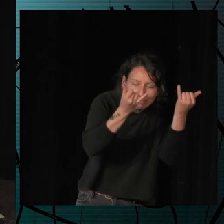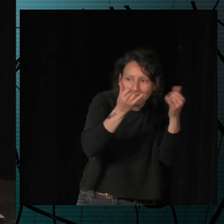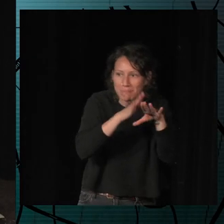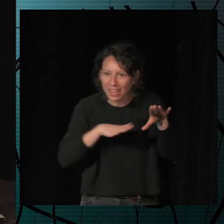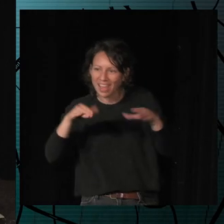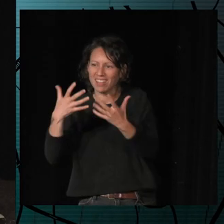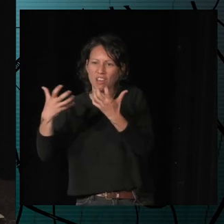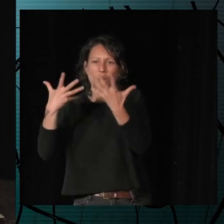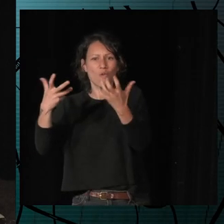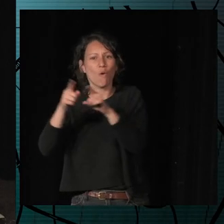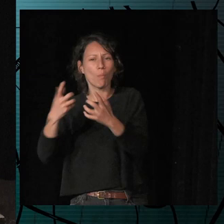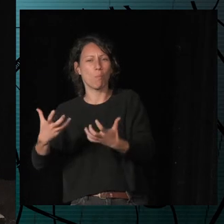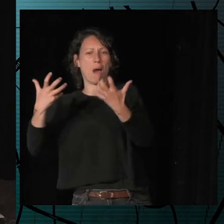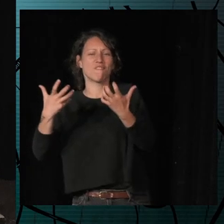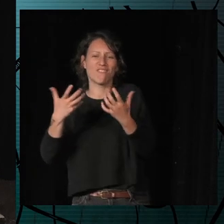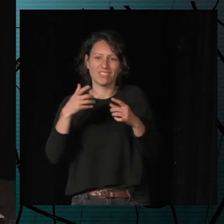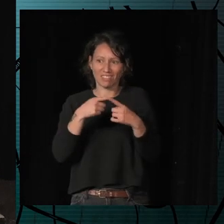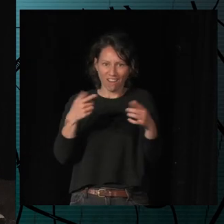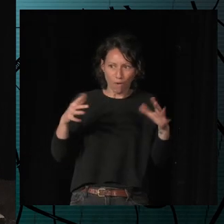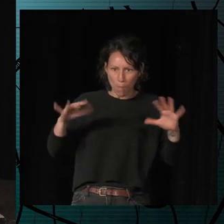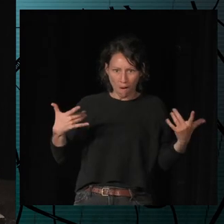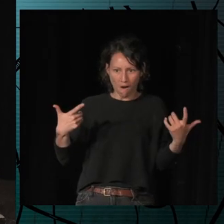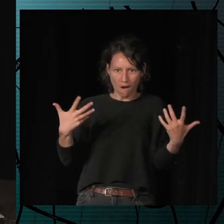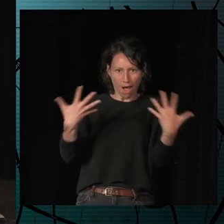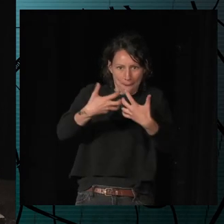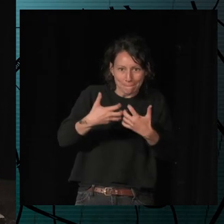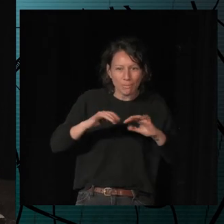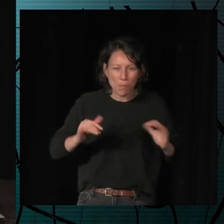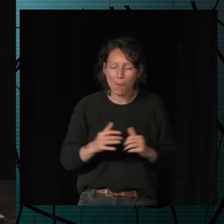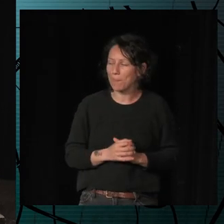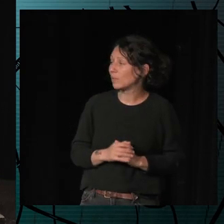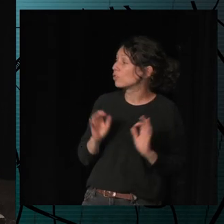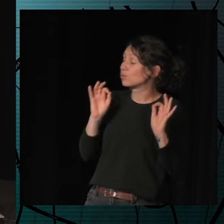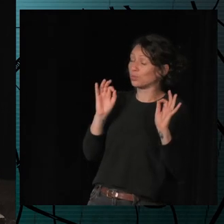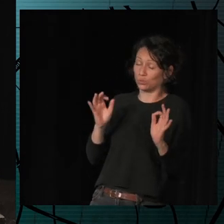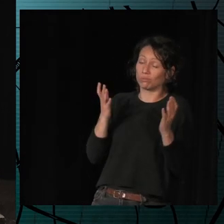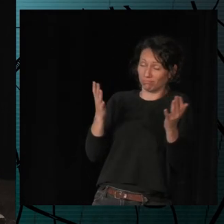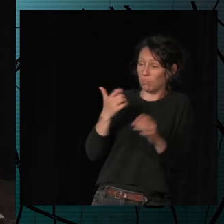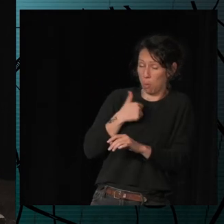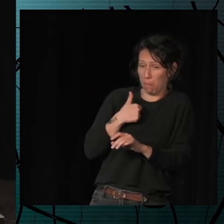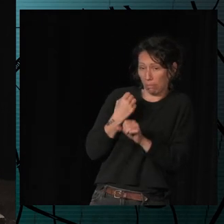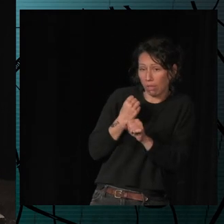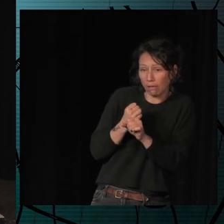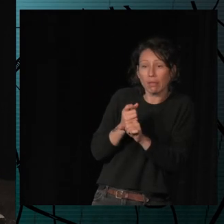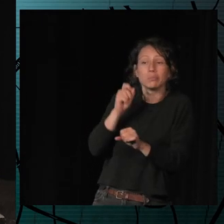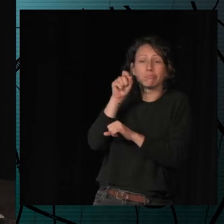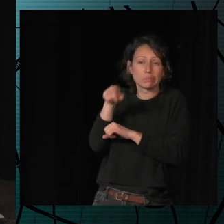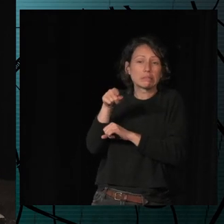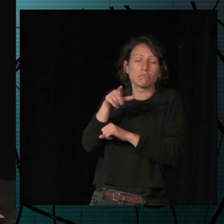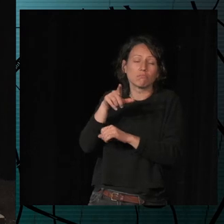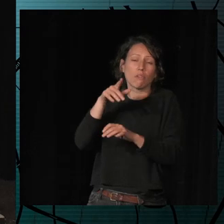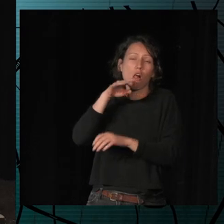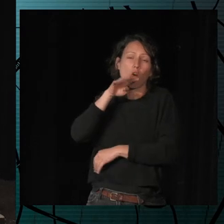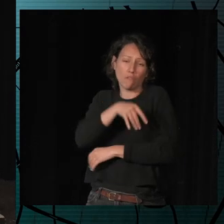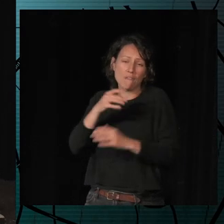de Mike min là euh il y a vraiment j' eu l'occasion de travailler justement sur la représentation de Lovecraft dans les jeux vidéos et il y a effectivement cette volonté de modéliser les choses de les